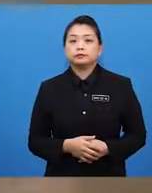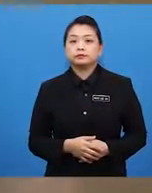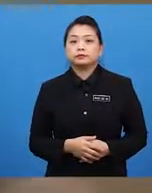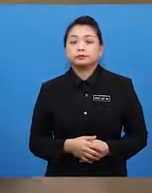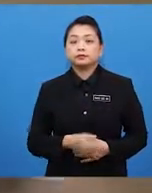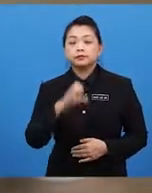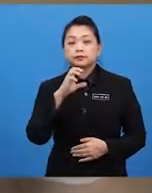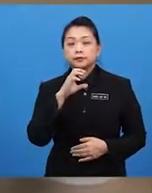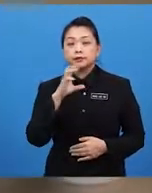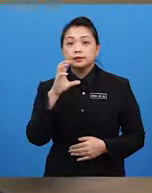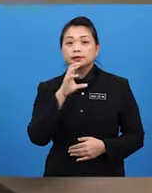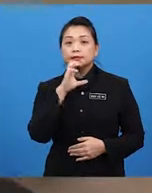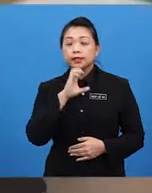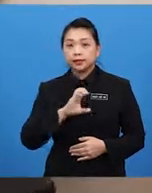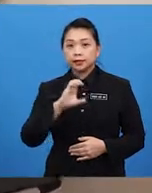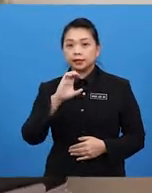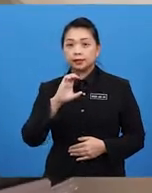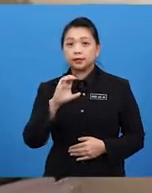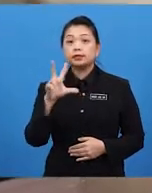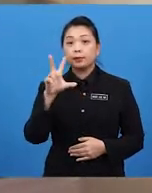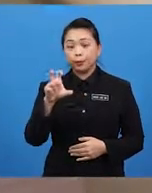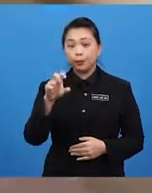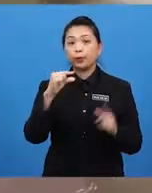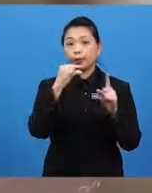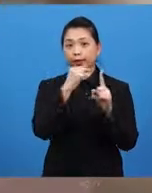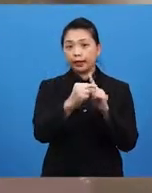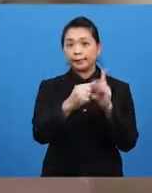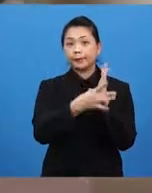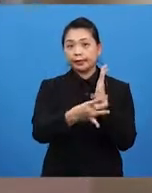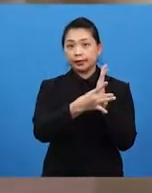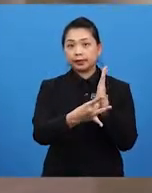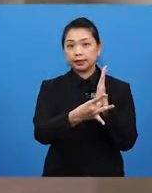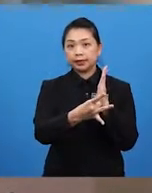cairkan 30gram mencegah hai hai